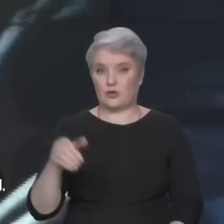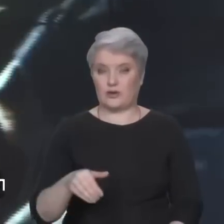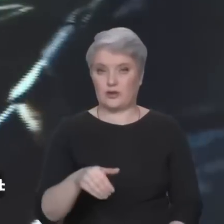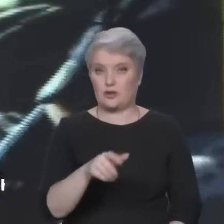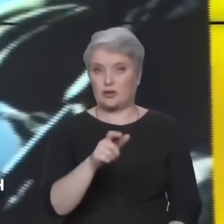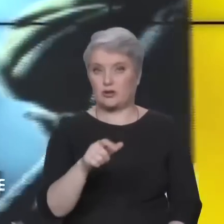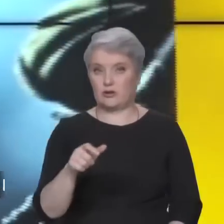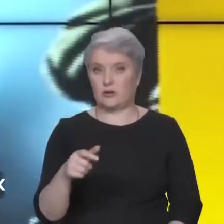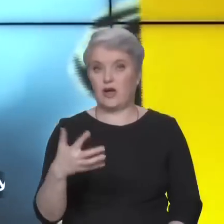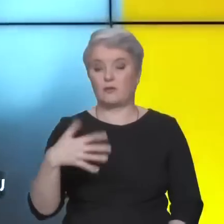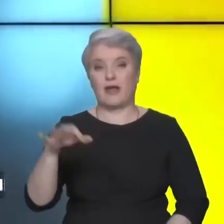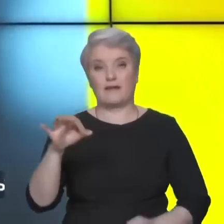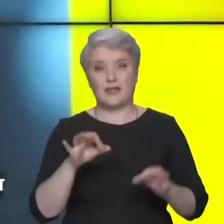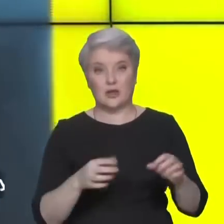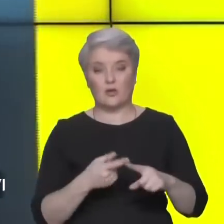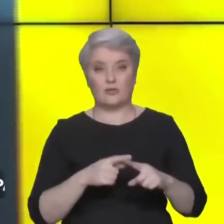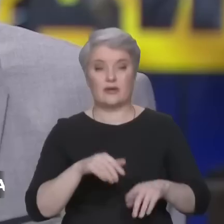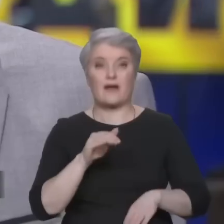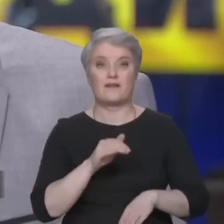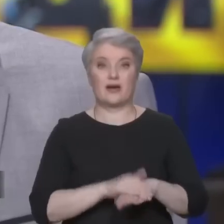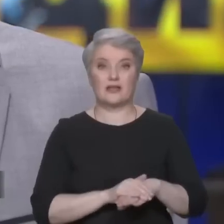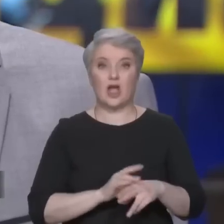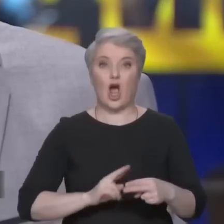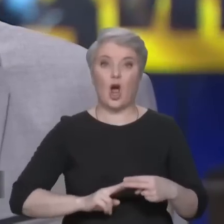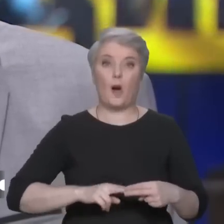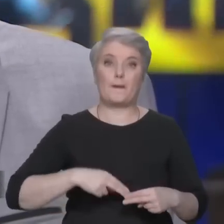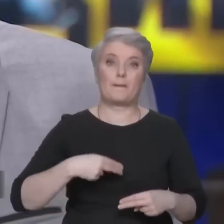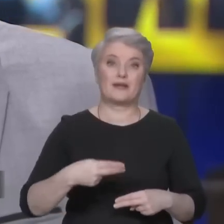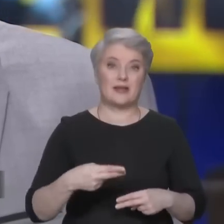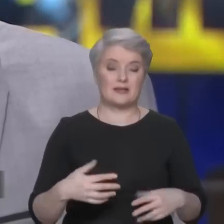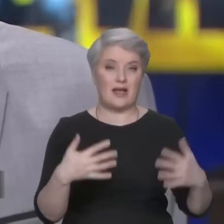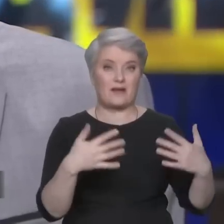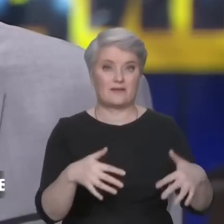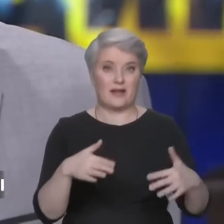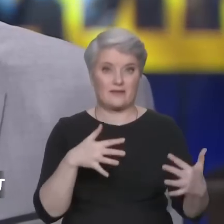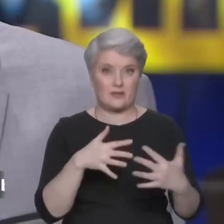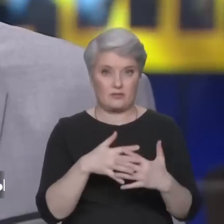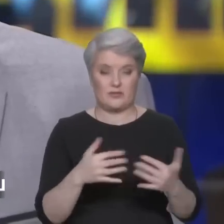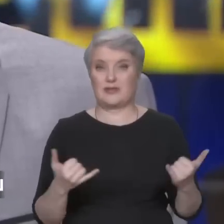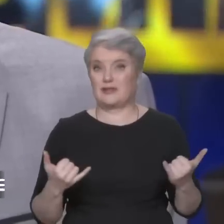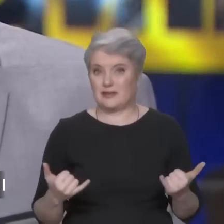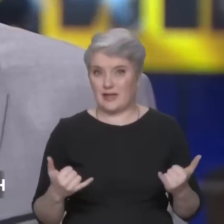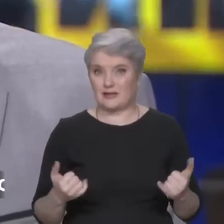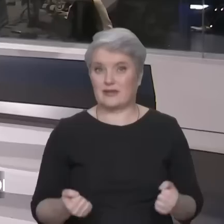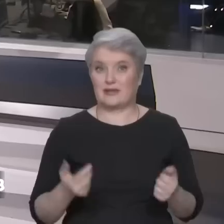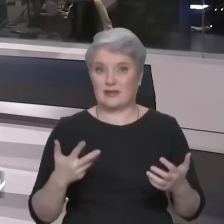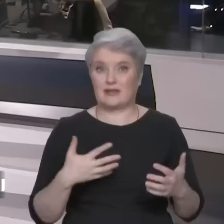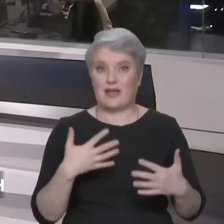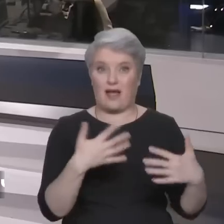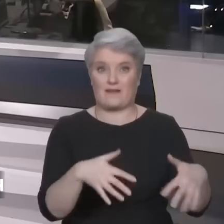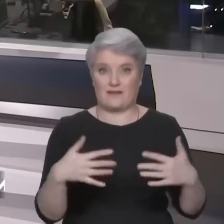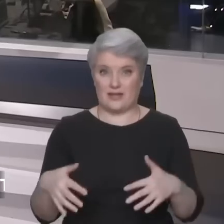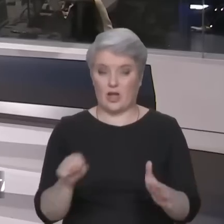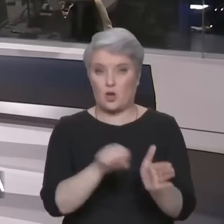складу. 50% – це фактична компенсація втрат в зоні бойових дій, бо зараз саме кількість втрат